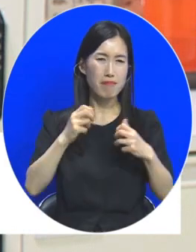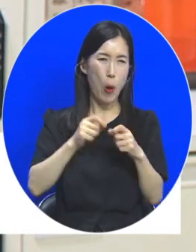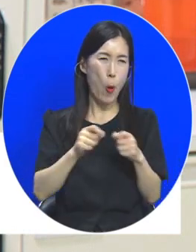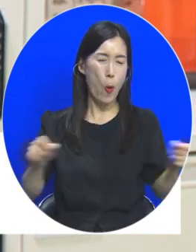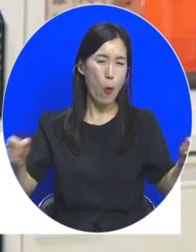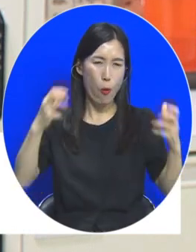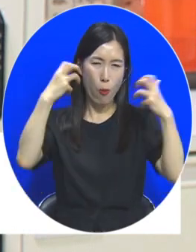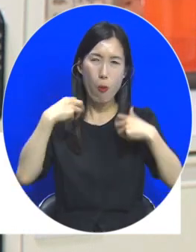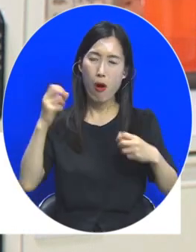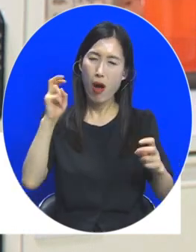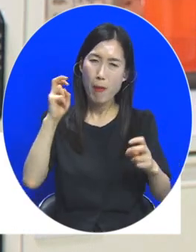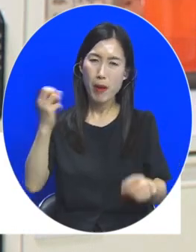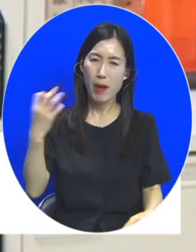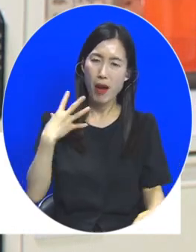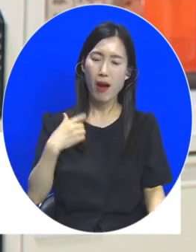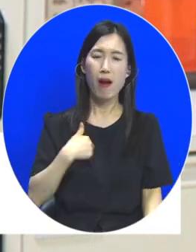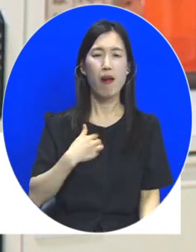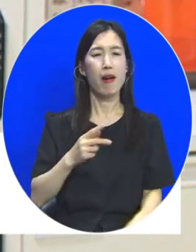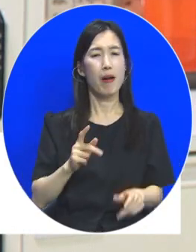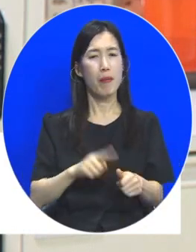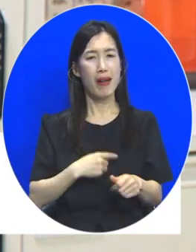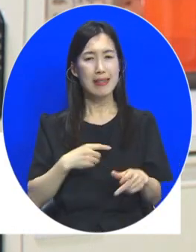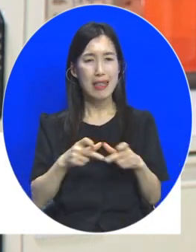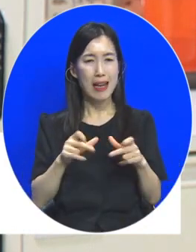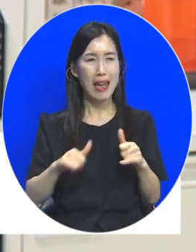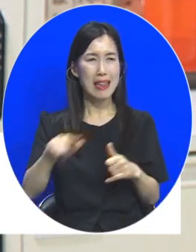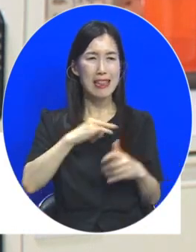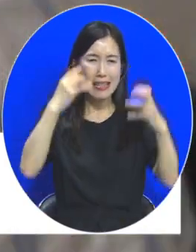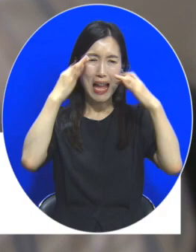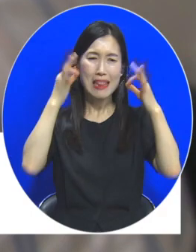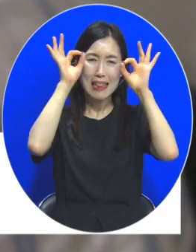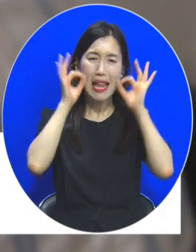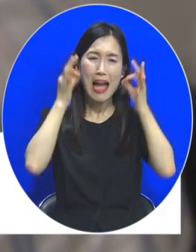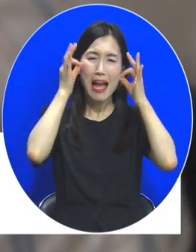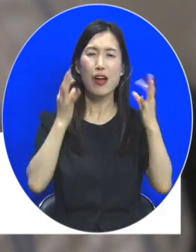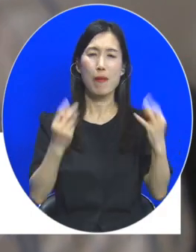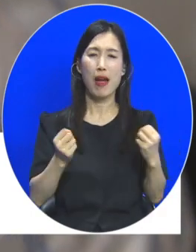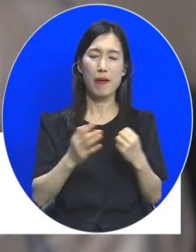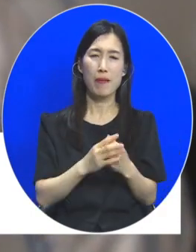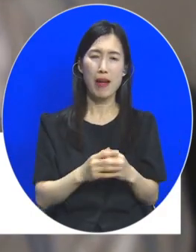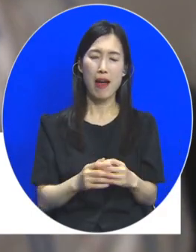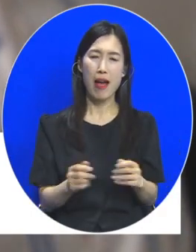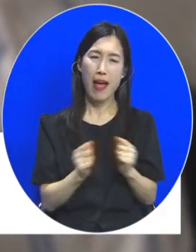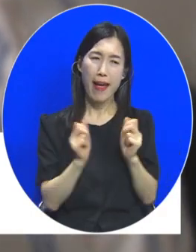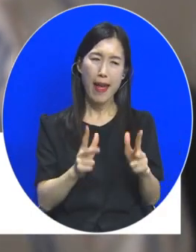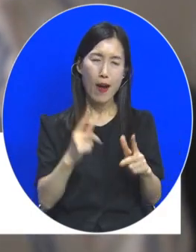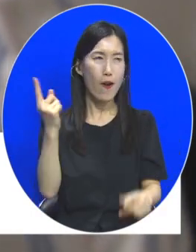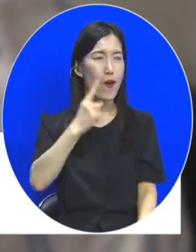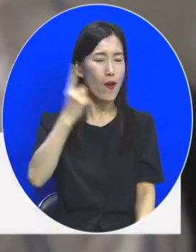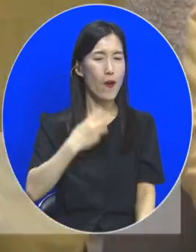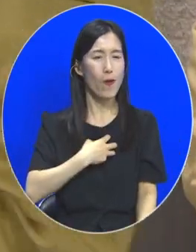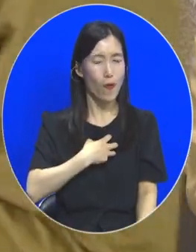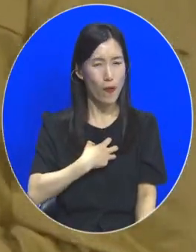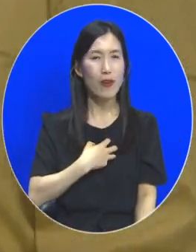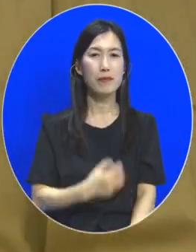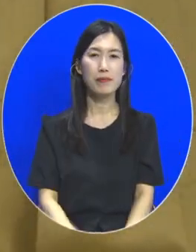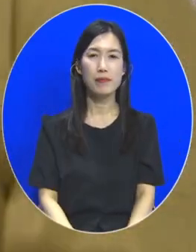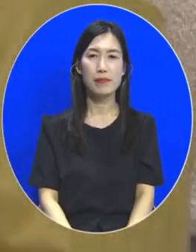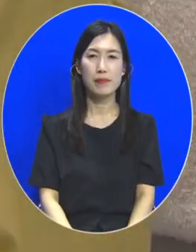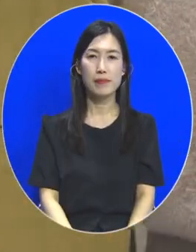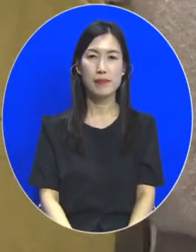길고 많다고 하는데 우리 장애인분들이 더위를 많이 탑니다 그래서 난방기 걱정이 많이 되고 있습니다